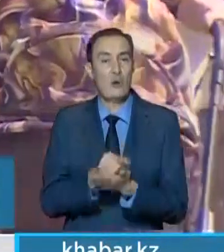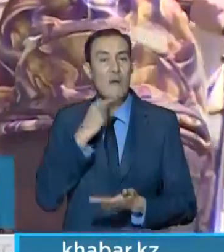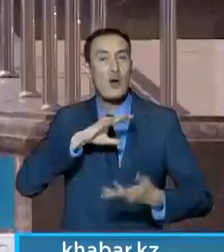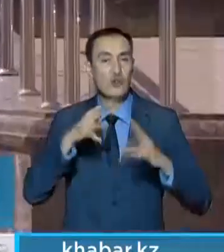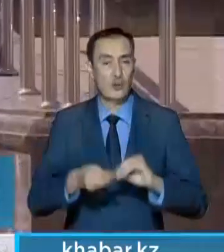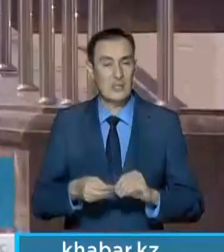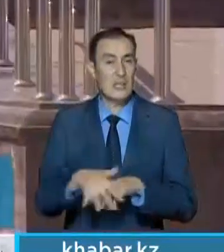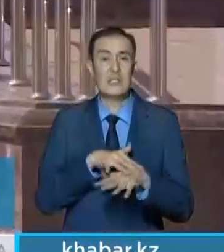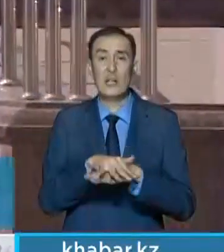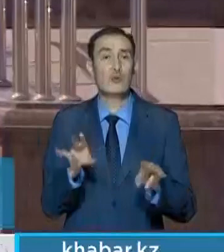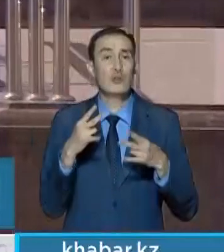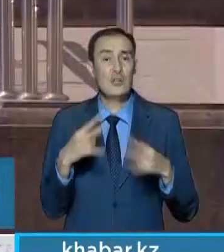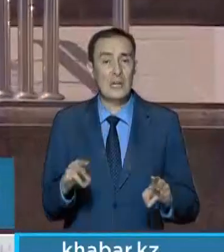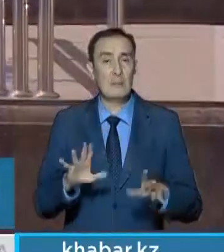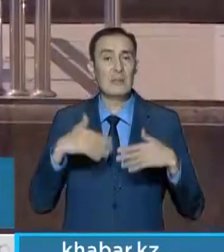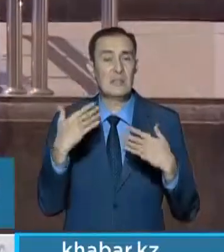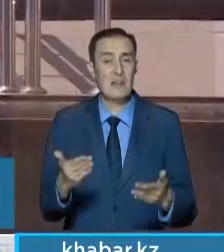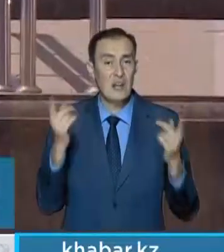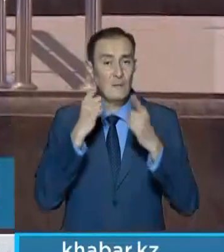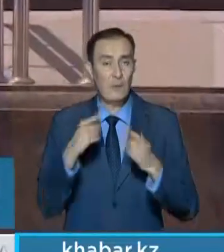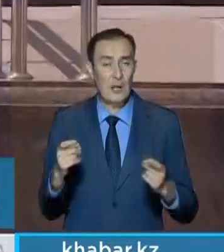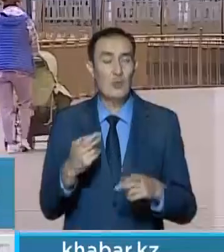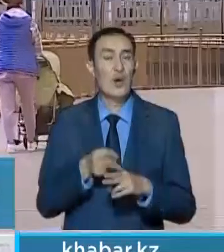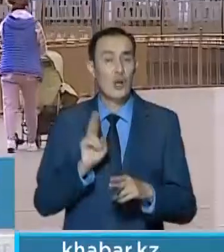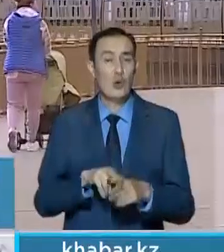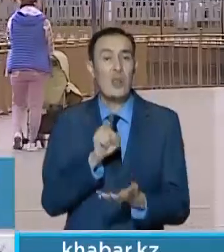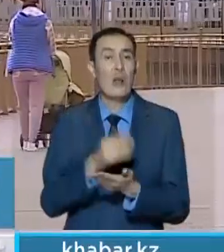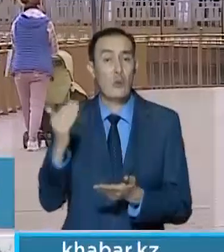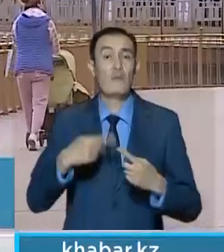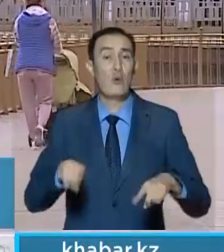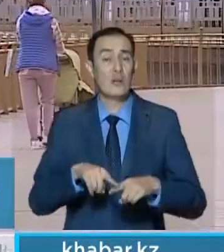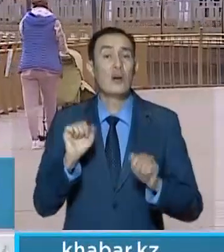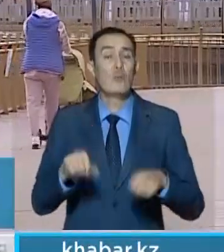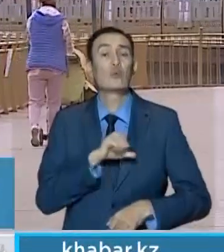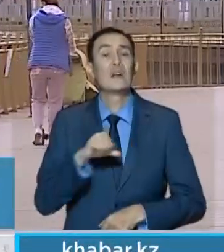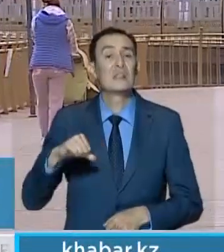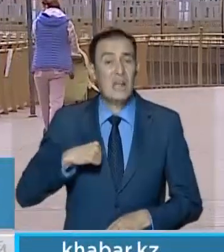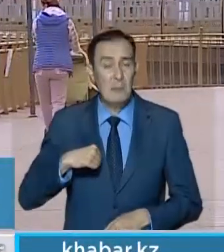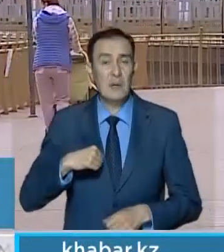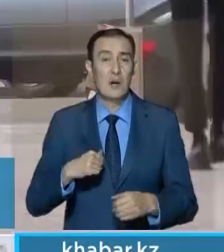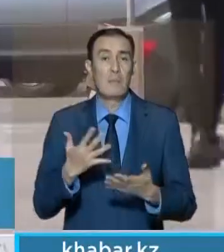частности, населению не нужно будет предоставлять информацию, которую налоговые органы могут получить из